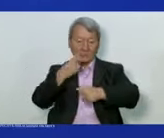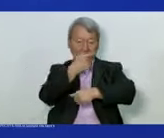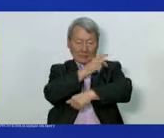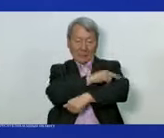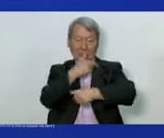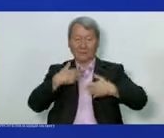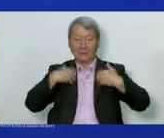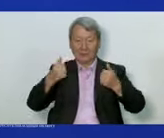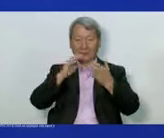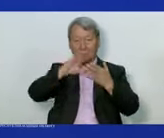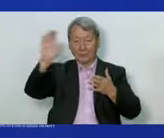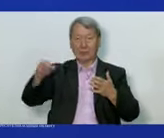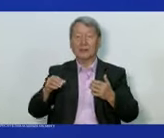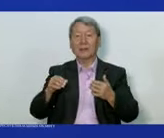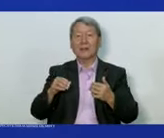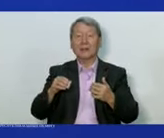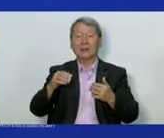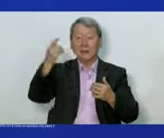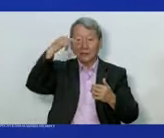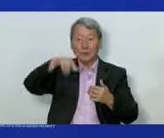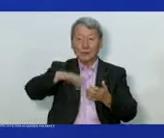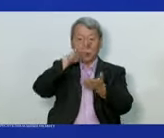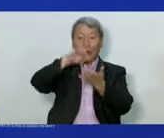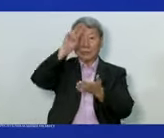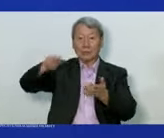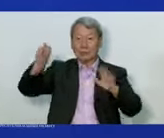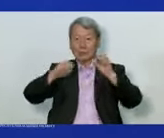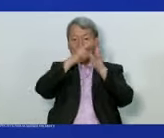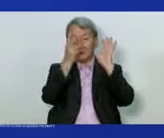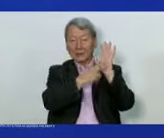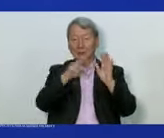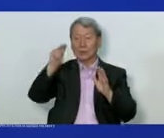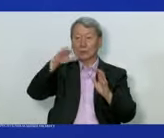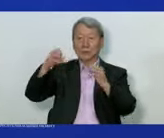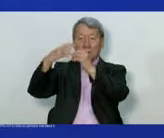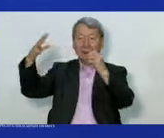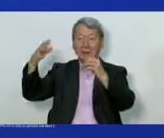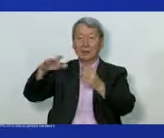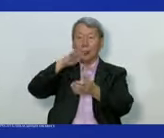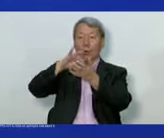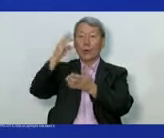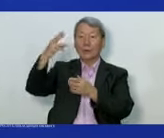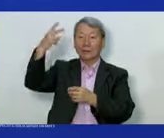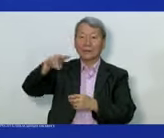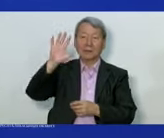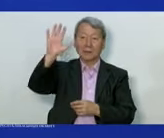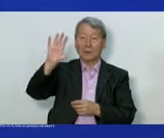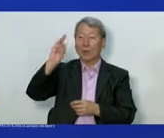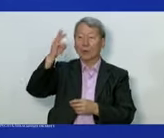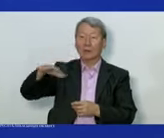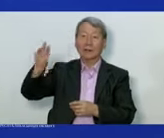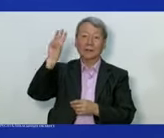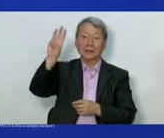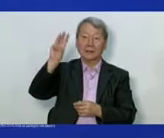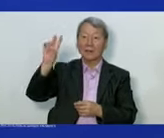подтвержденным диагнозом COVID-19. Из них в городе Бишкек 17, в Чуйской области 15, в городе Ош 25, в Волжской